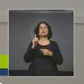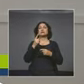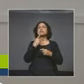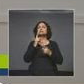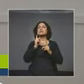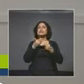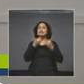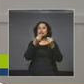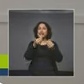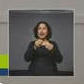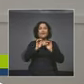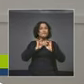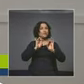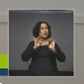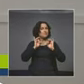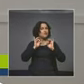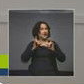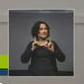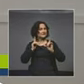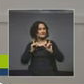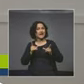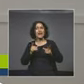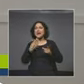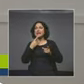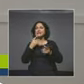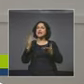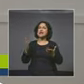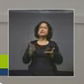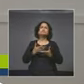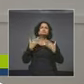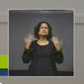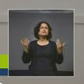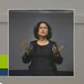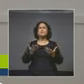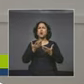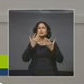информация и за да може да започне едно проследяване във времето,